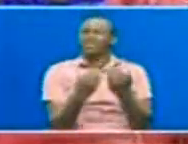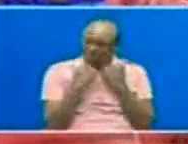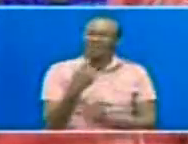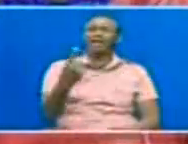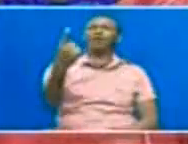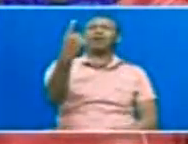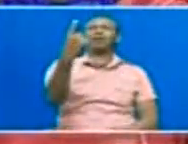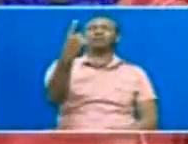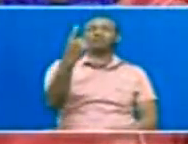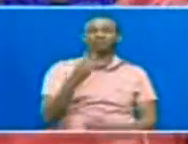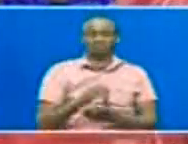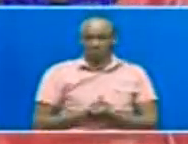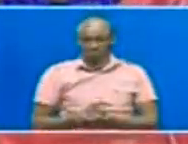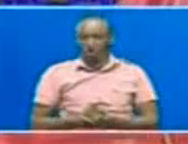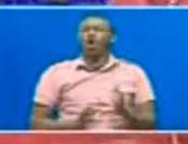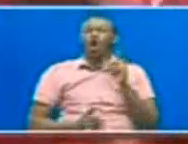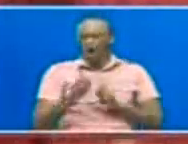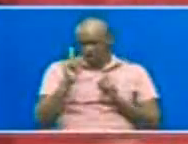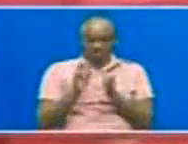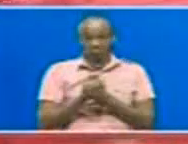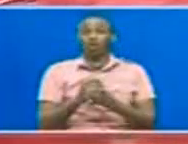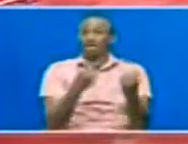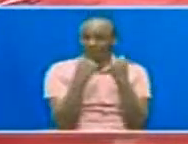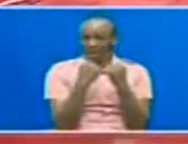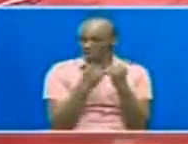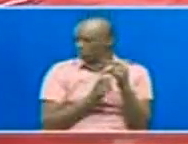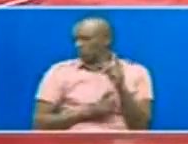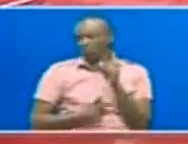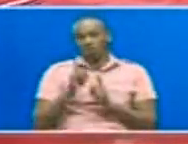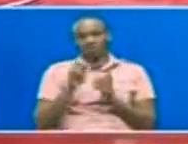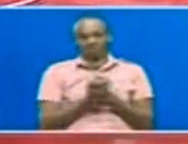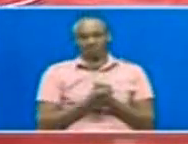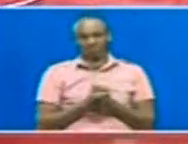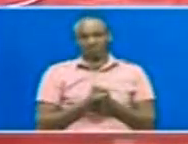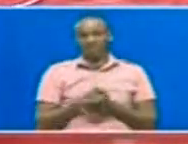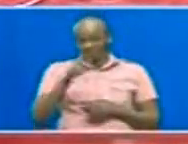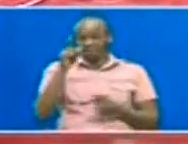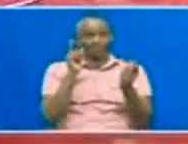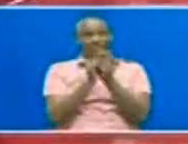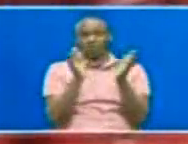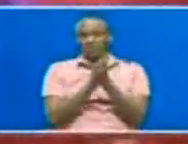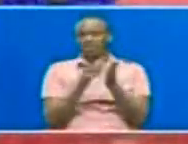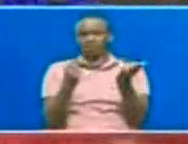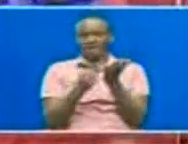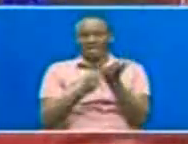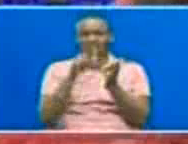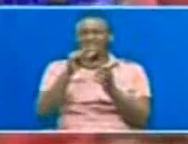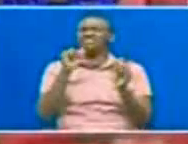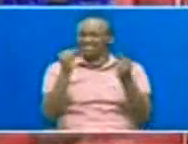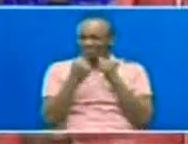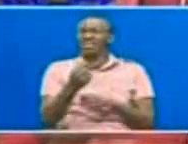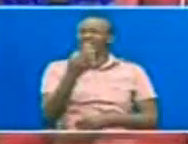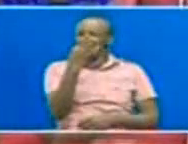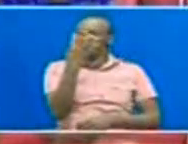in Kenya. And that name came when they played probably with Uganda, Nakasebu, about